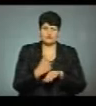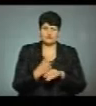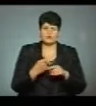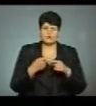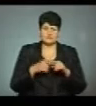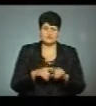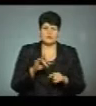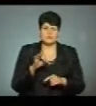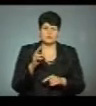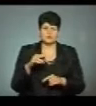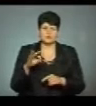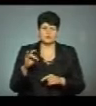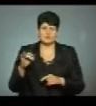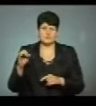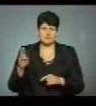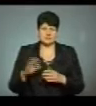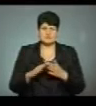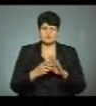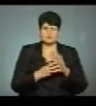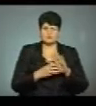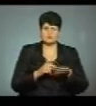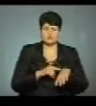Роман Дорош. Нагадаю, станом на 8-му годину